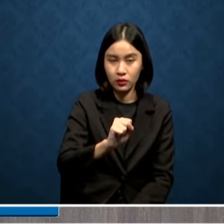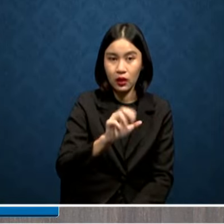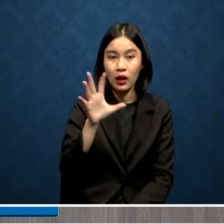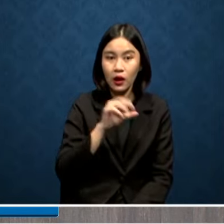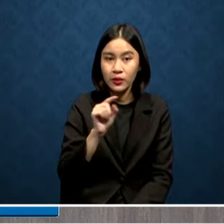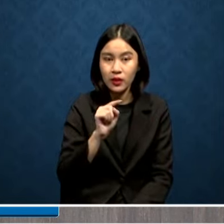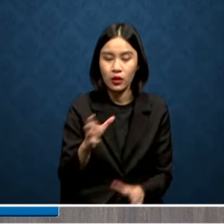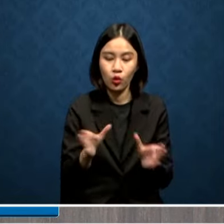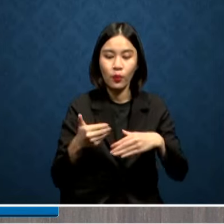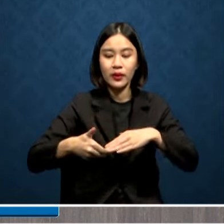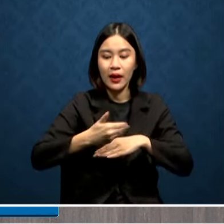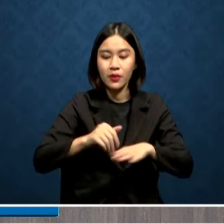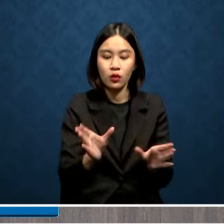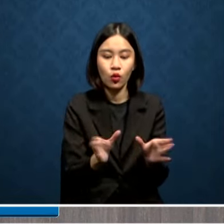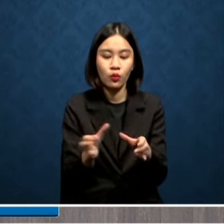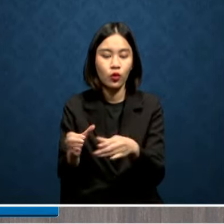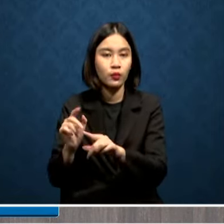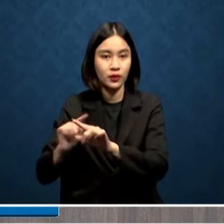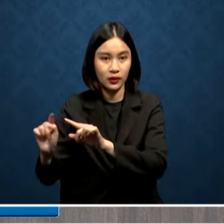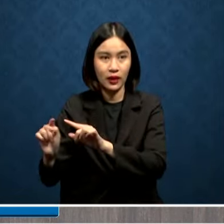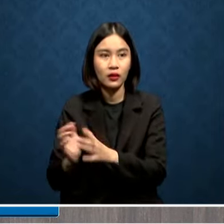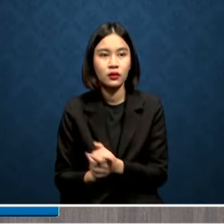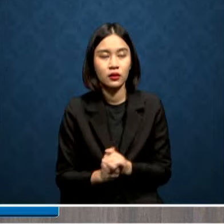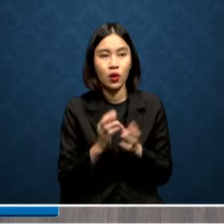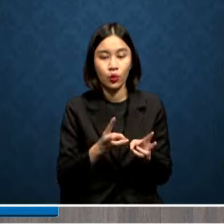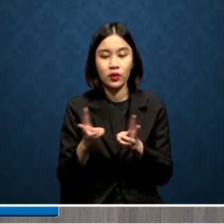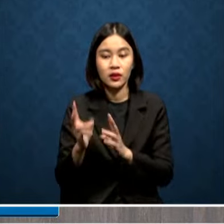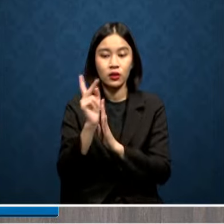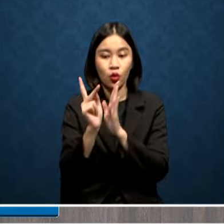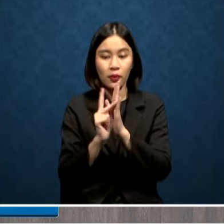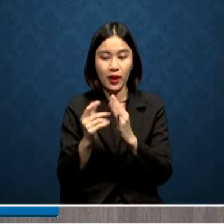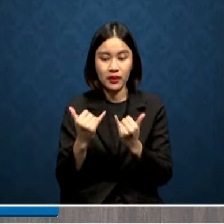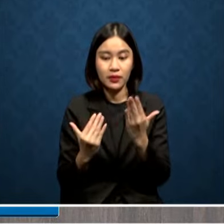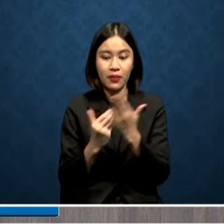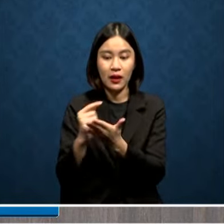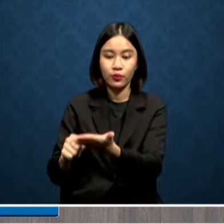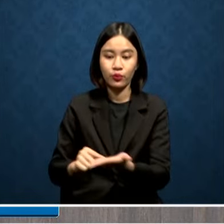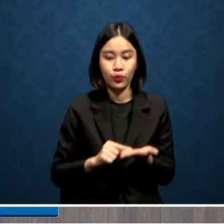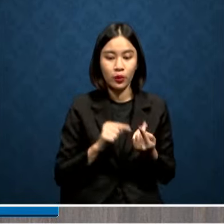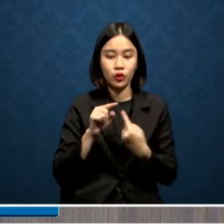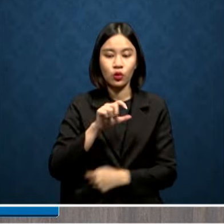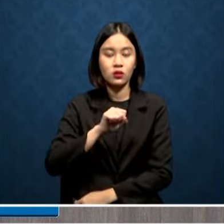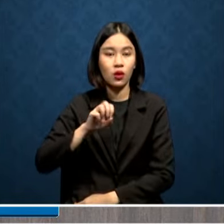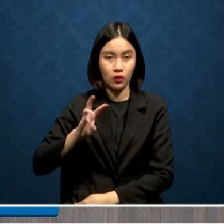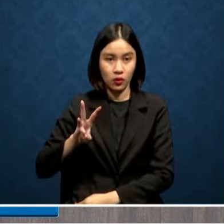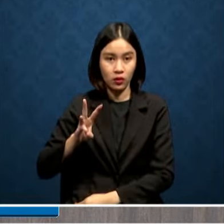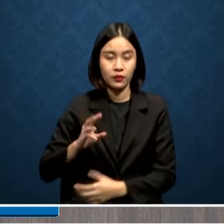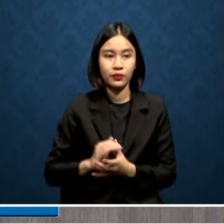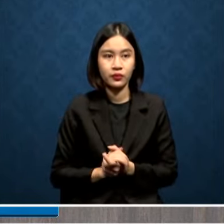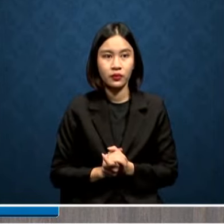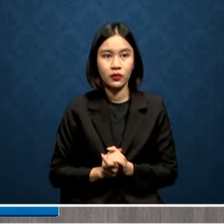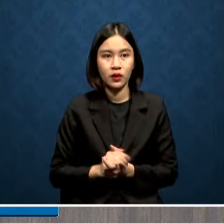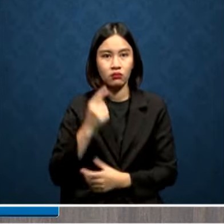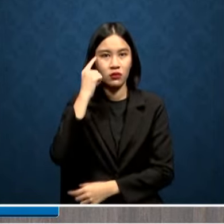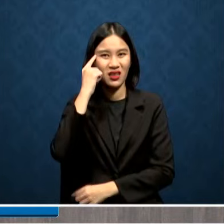จากทุกพรรคการเมืองได้ผ่านกฎหมายนี้มาถึงสวท่านประธานครับไม่